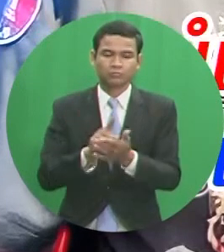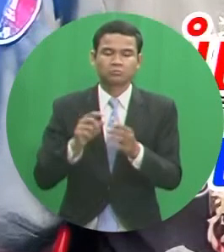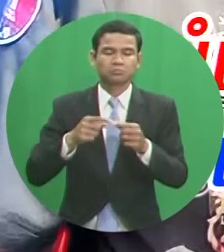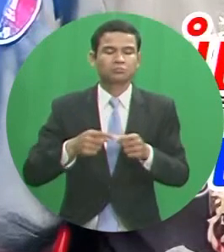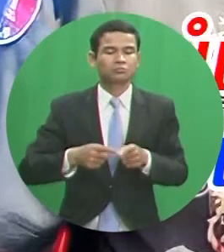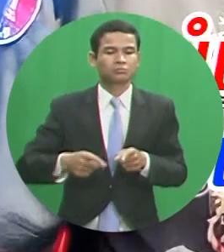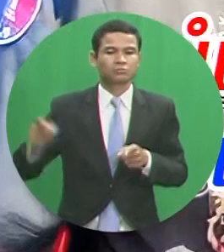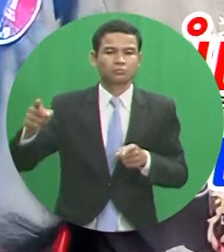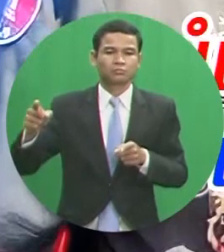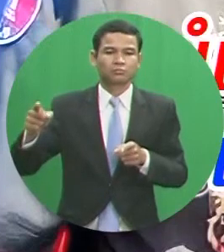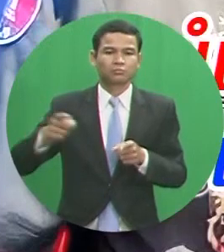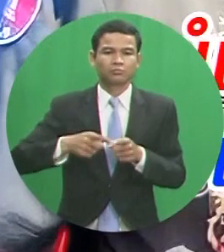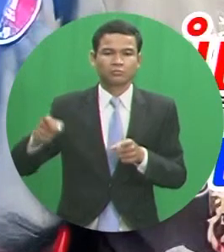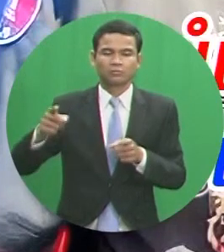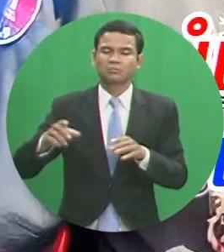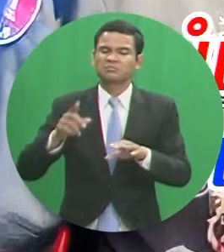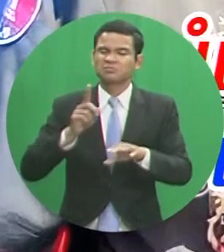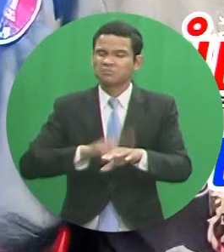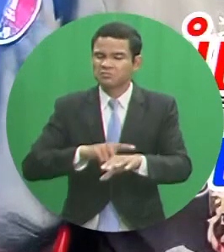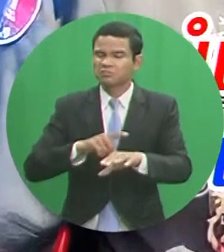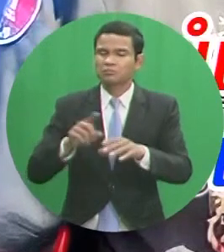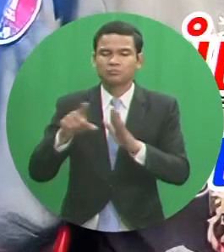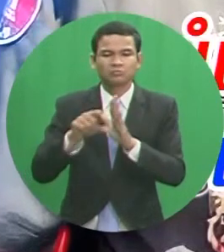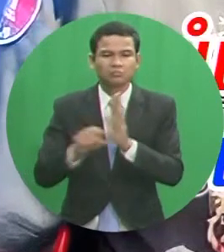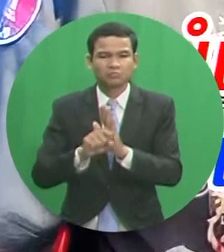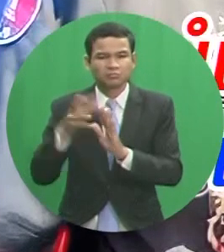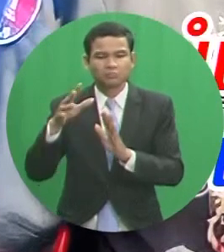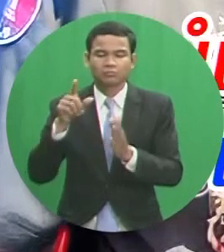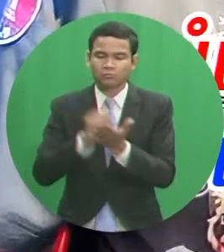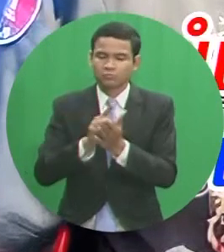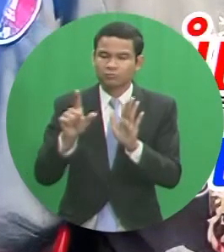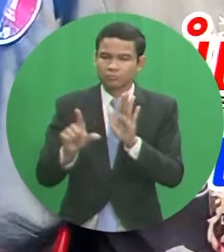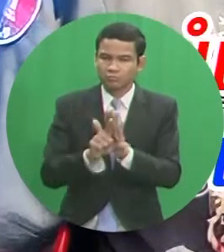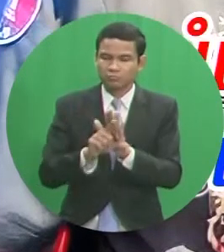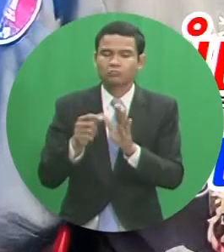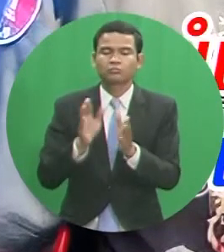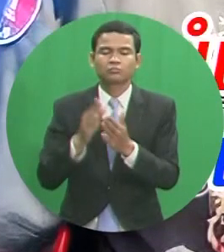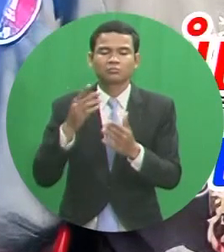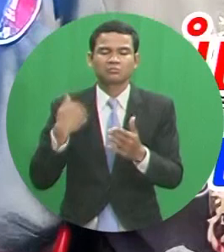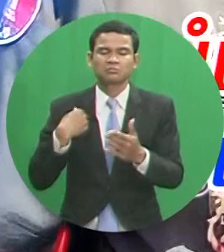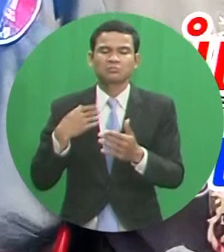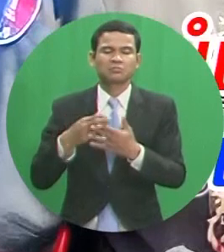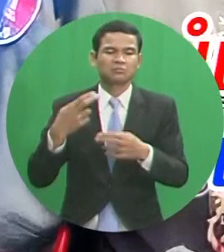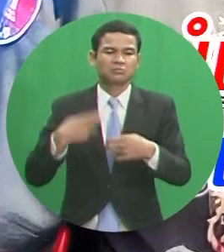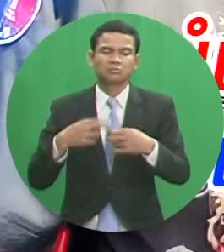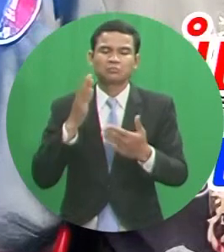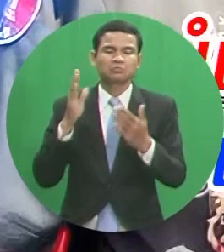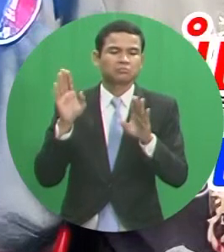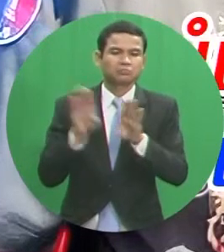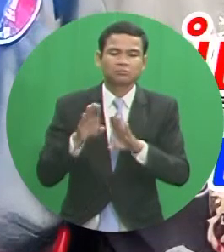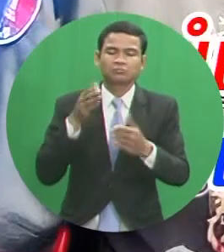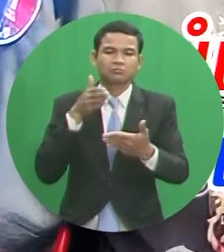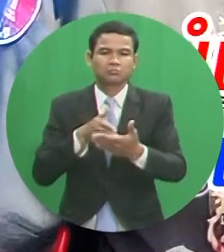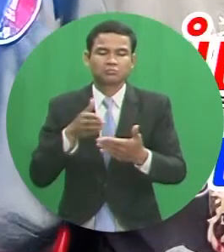ายได้เมียนไปกำนันแต่ทั่วอาเคาะข้านต่างการทั่วดำนาเจ้งแต่ทั่วก